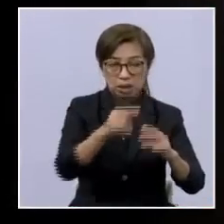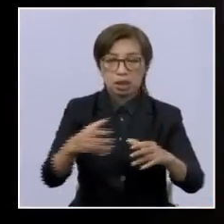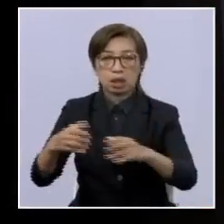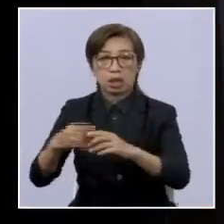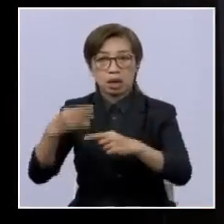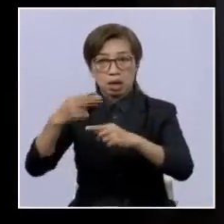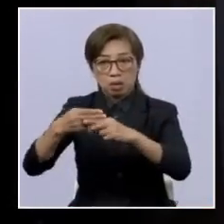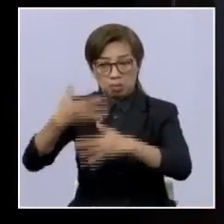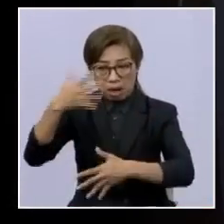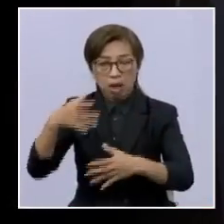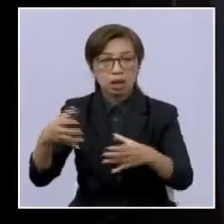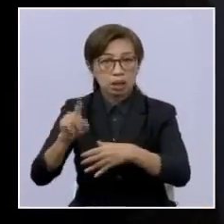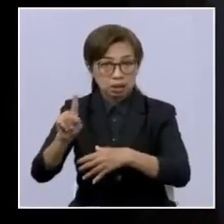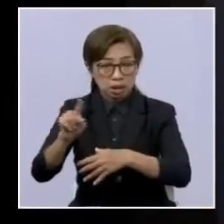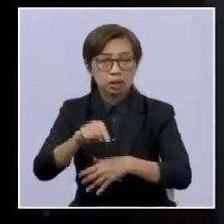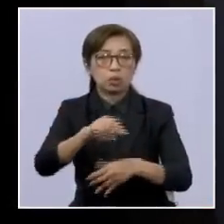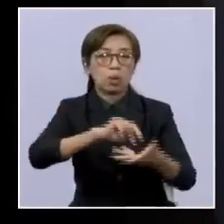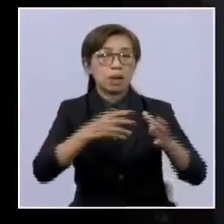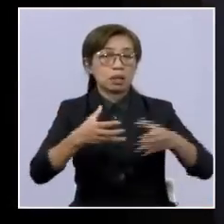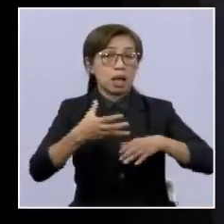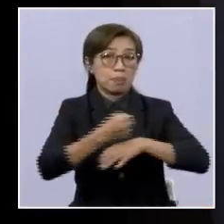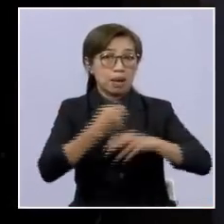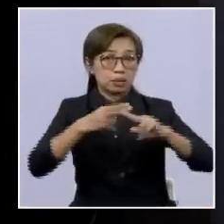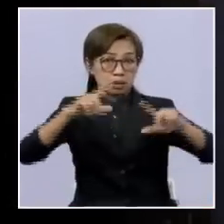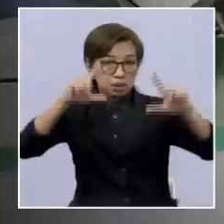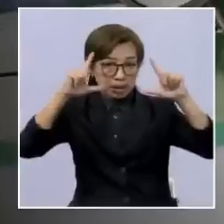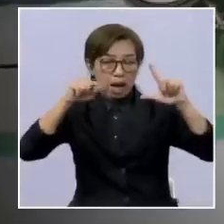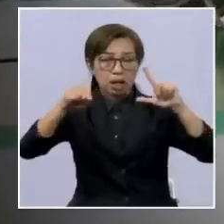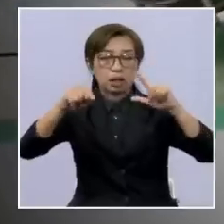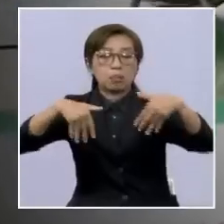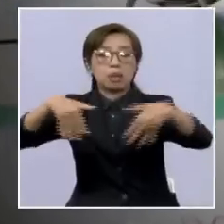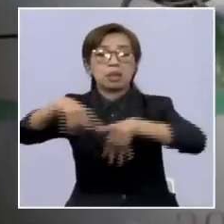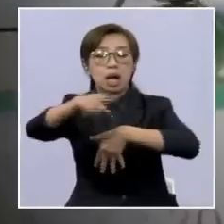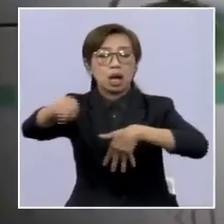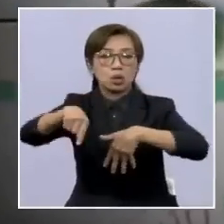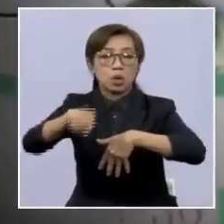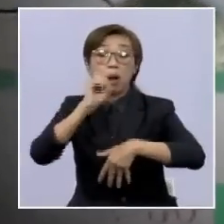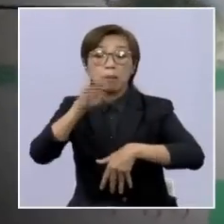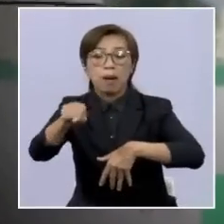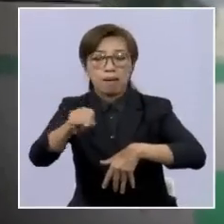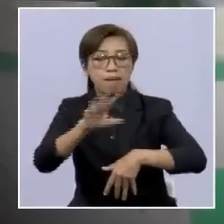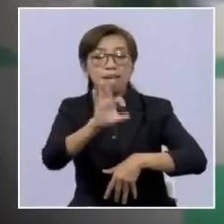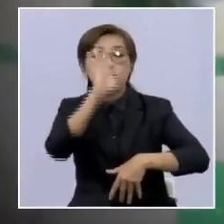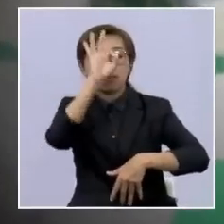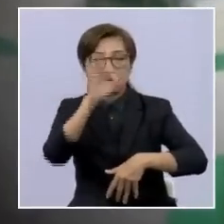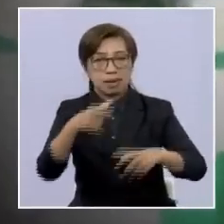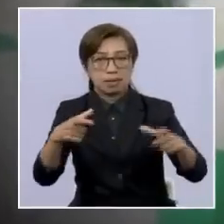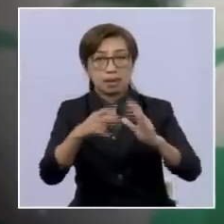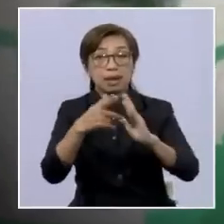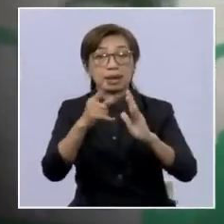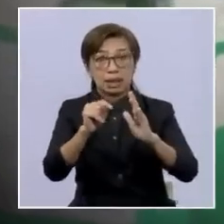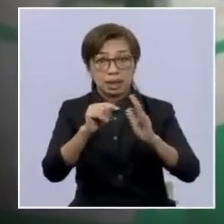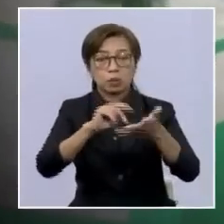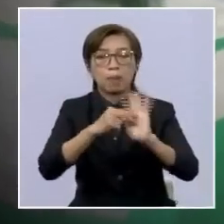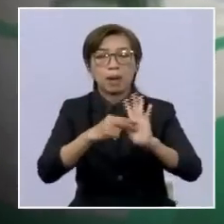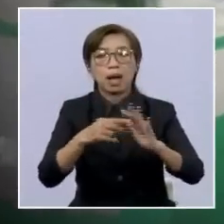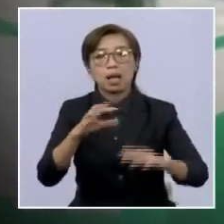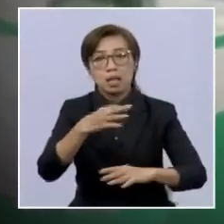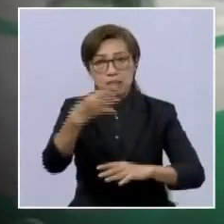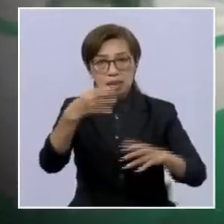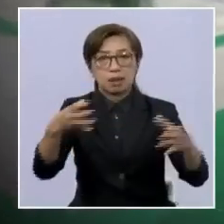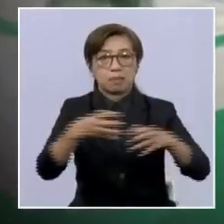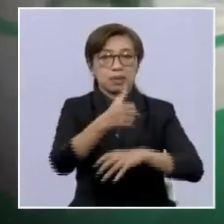เยอะคือพักที่สร้างกระแสได้คุณก็บอกประชาชนเลือกทั้งเขตทั้งพักเป็นกระแสเข้า